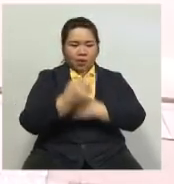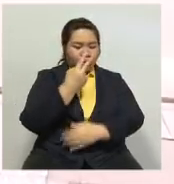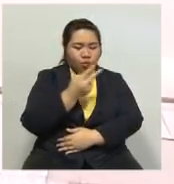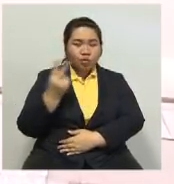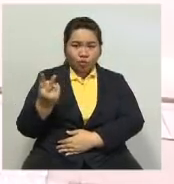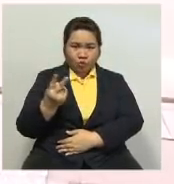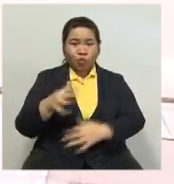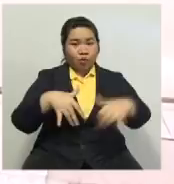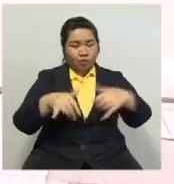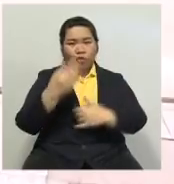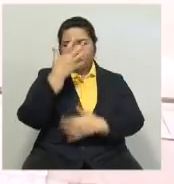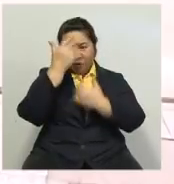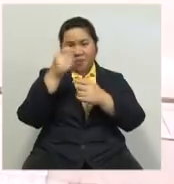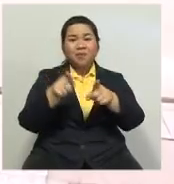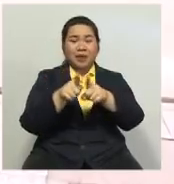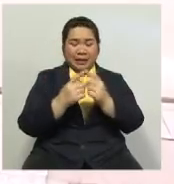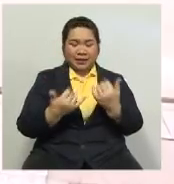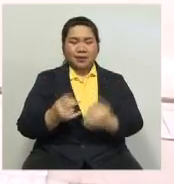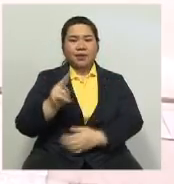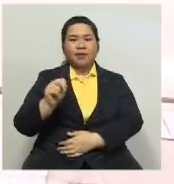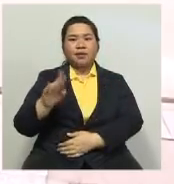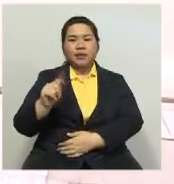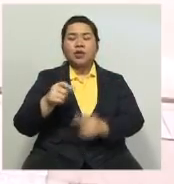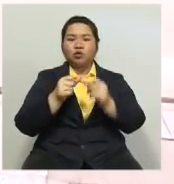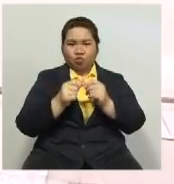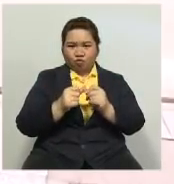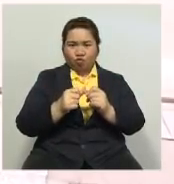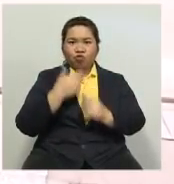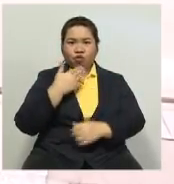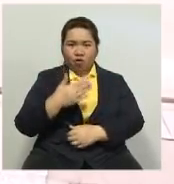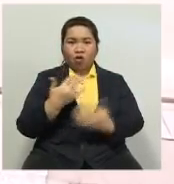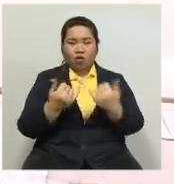โดยทีมข่าว MBT ของเรายังคงเกาะติดสถานการณ์อย่างใกล้ชิดช่วงนี้กลับไปทางสถานีค่ะ